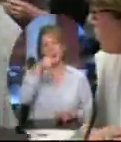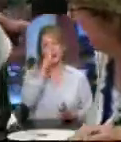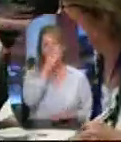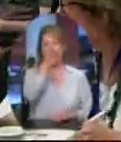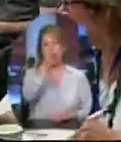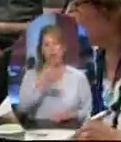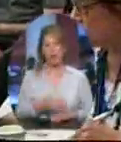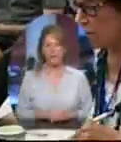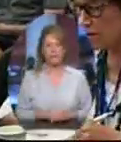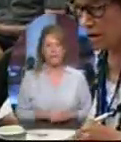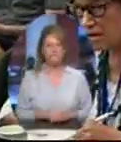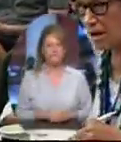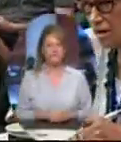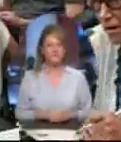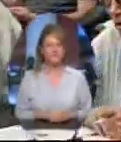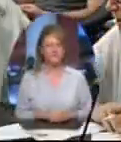בסוריה.